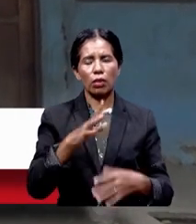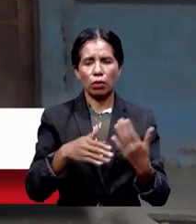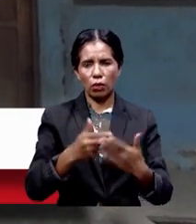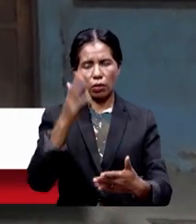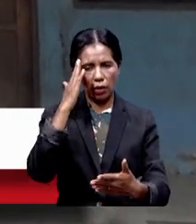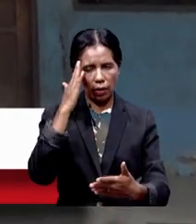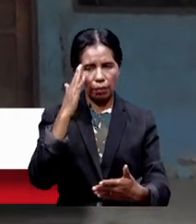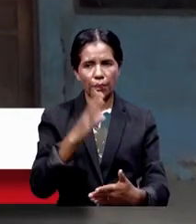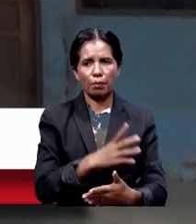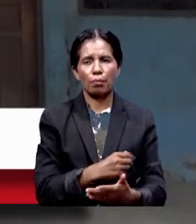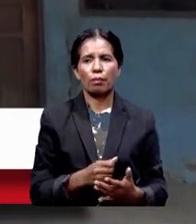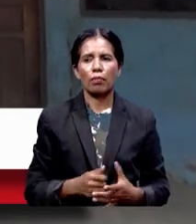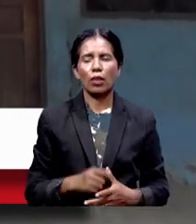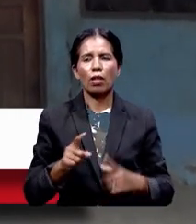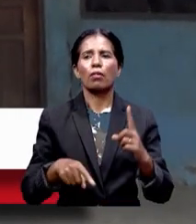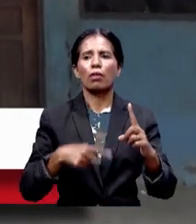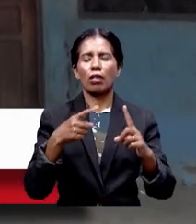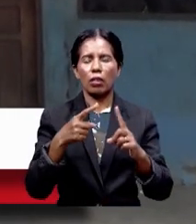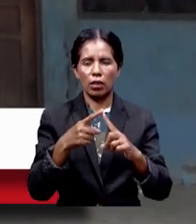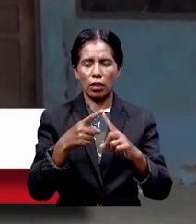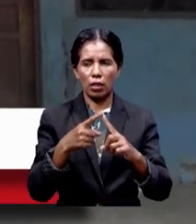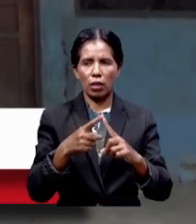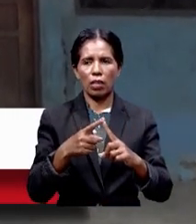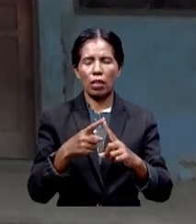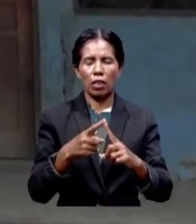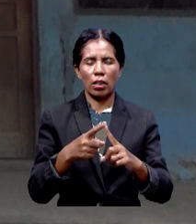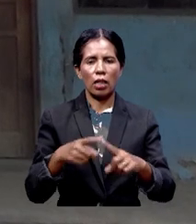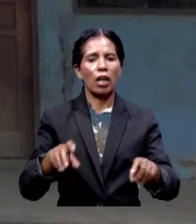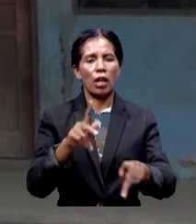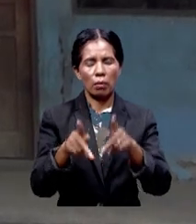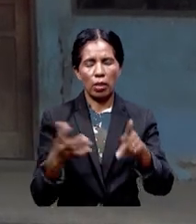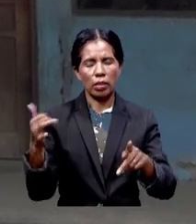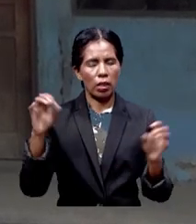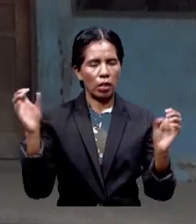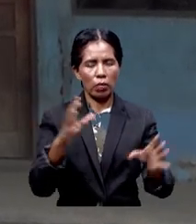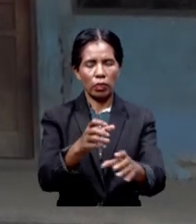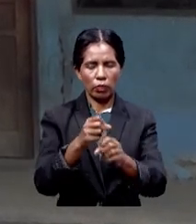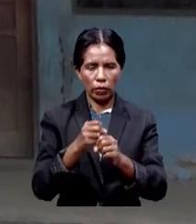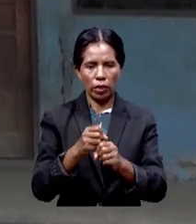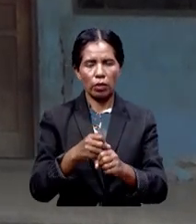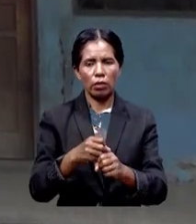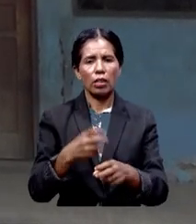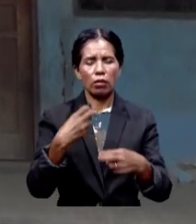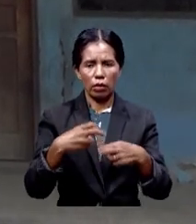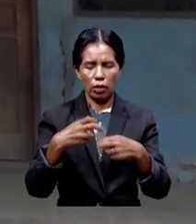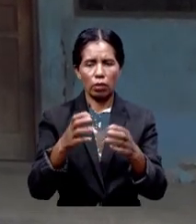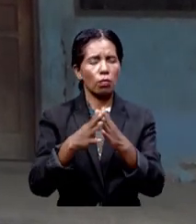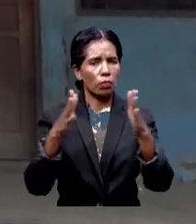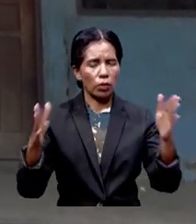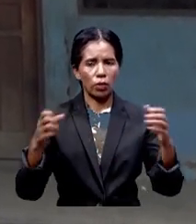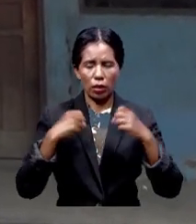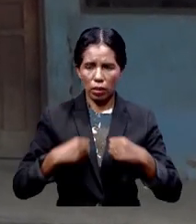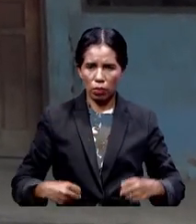nia puan hira parte kompetente lamai foti, ne nine impactu ne, bo tebe-tebe sba iha saudi alun sira